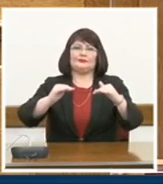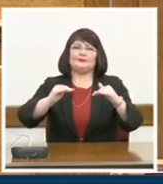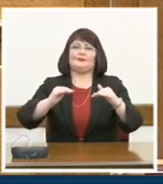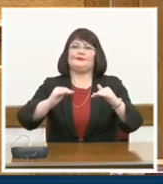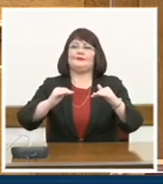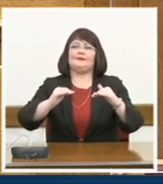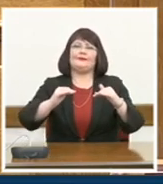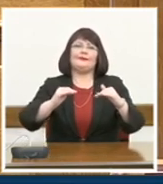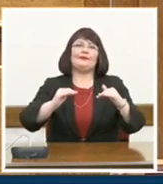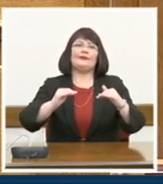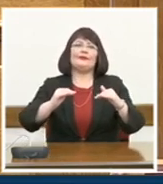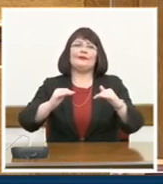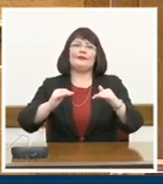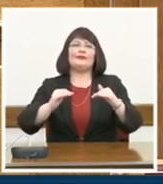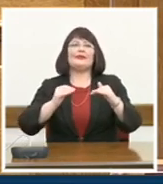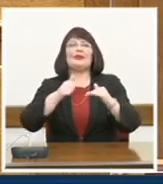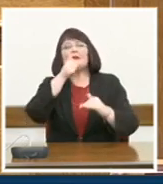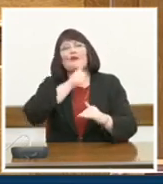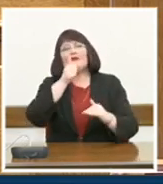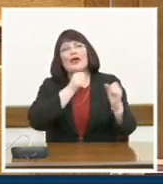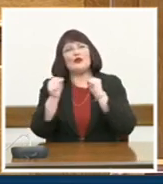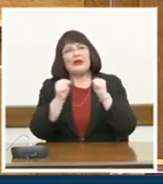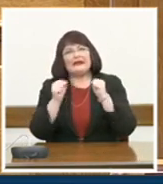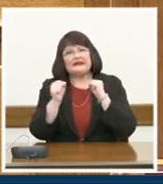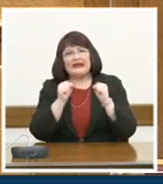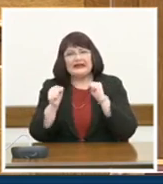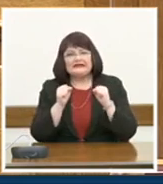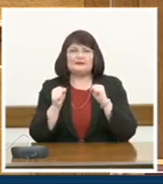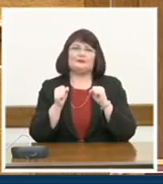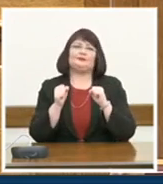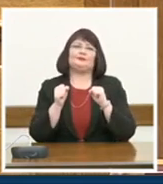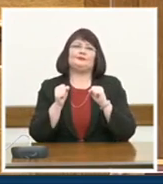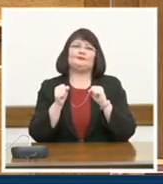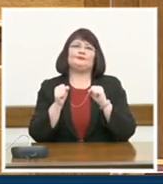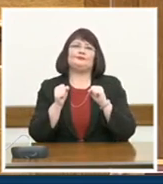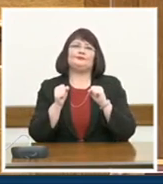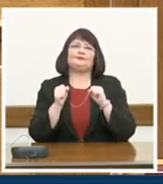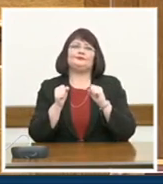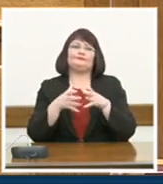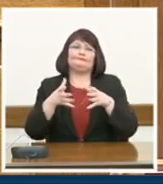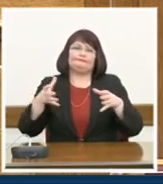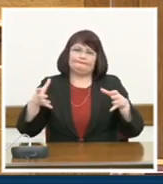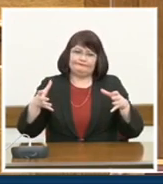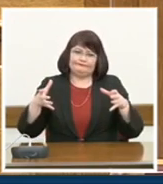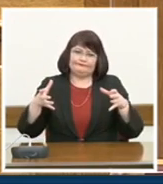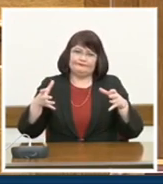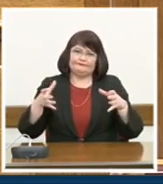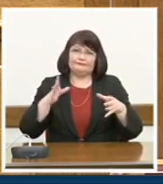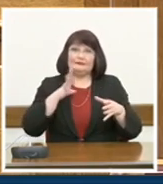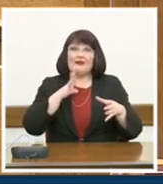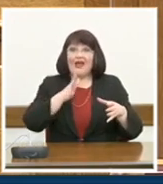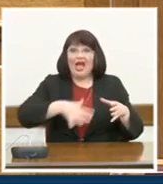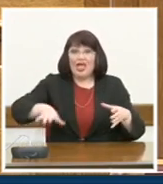που το ταλανίζουν, αλλά κυρίως από μια μεγάλη όξυνση της λαϊκής δυσαρέσκειας και